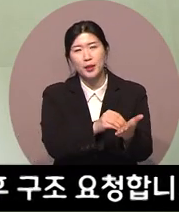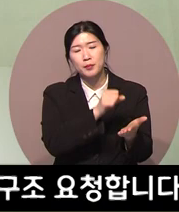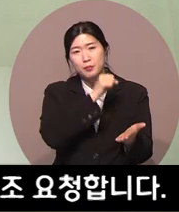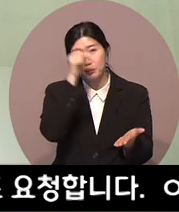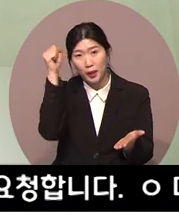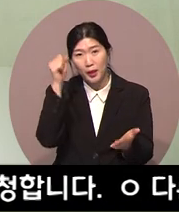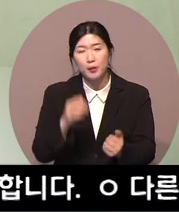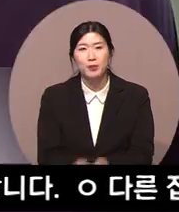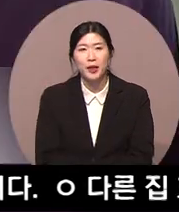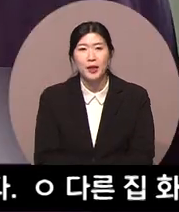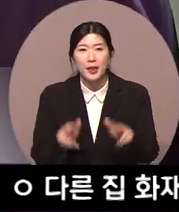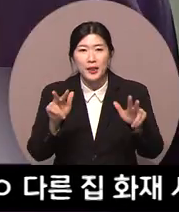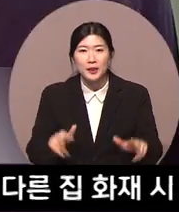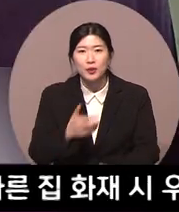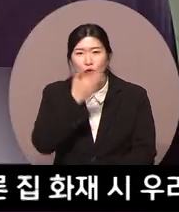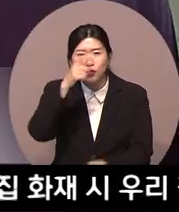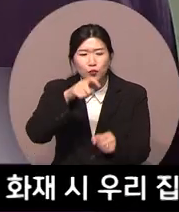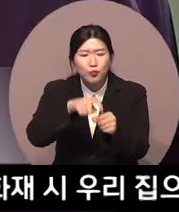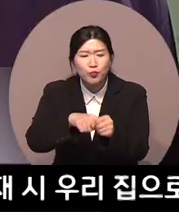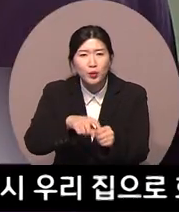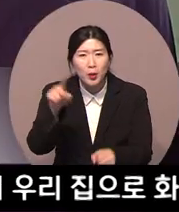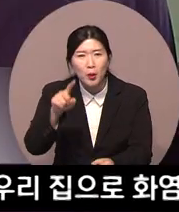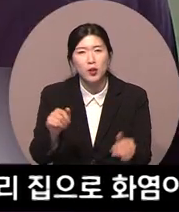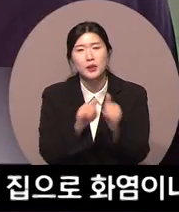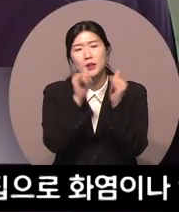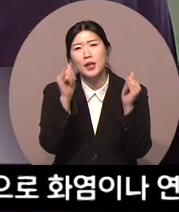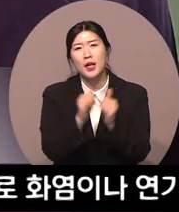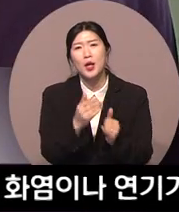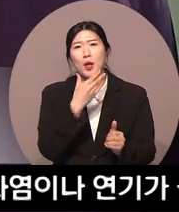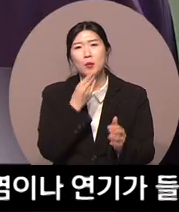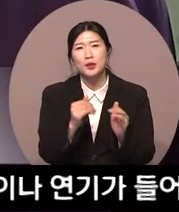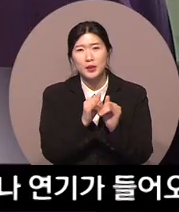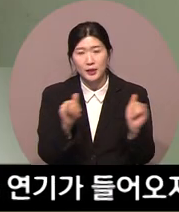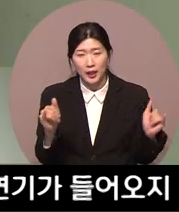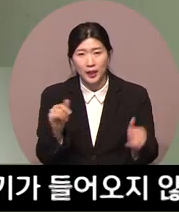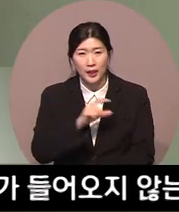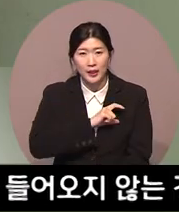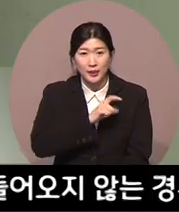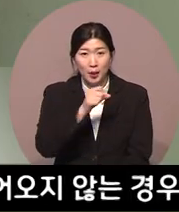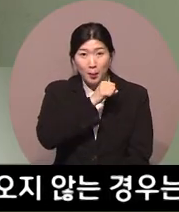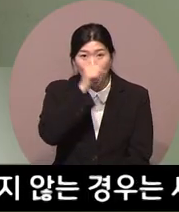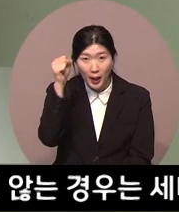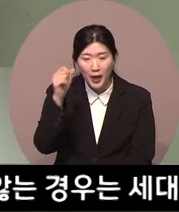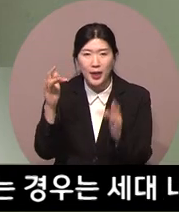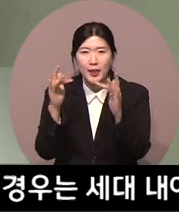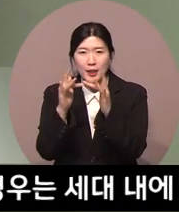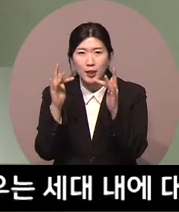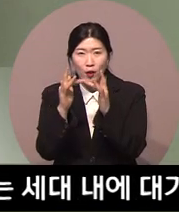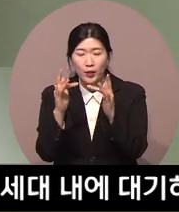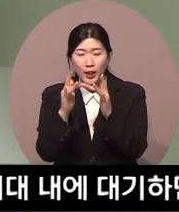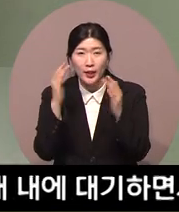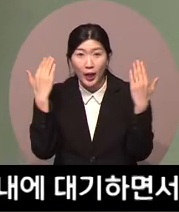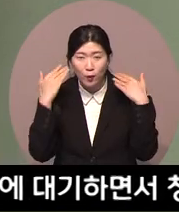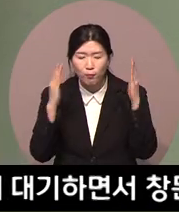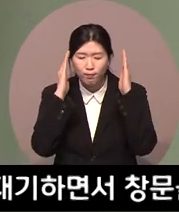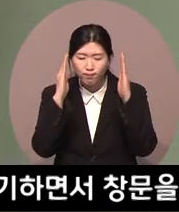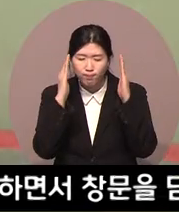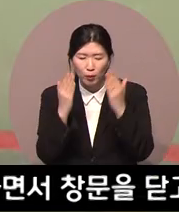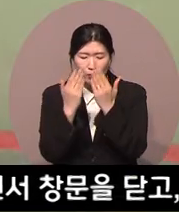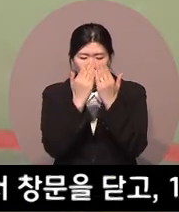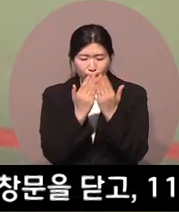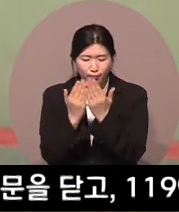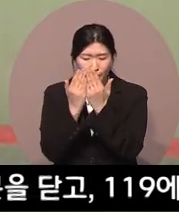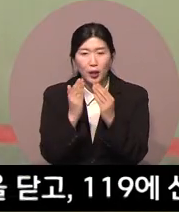무엇보다 사회복지사가 되고 싶다는 꿈이 생겼습니다 자격증을 따고 지금은 사이버대학교에서 수업도 듣고 있습니다